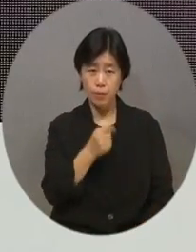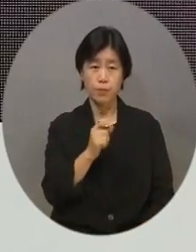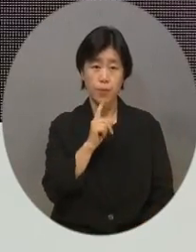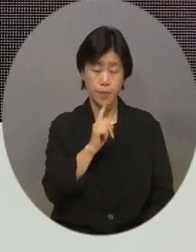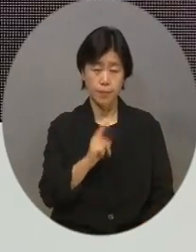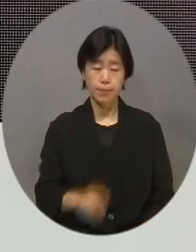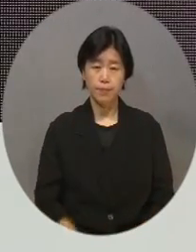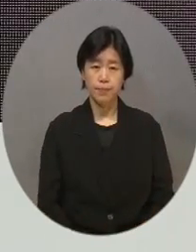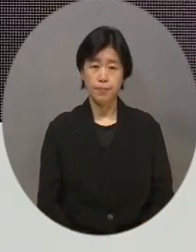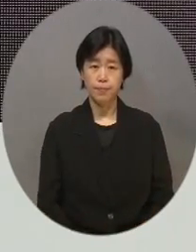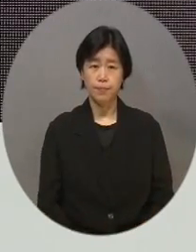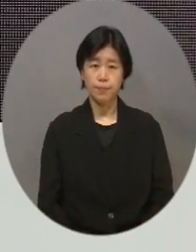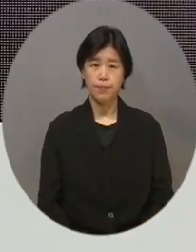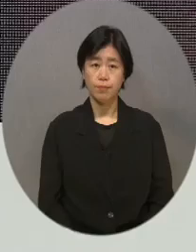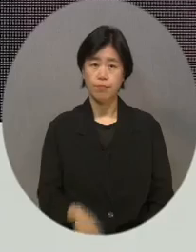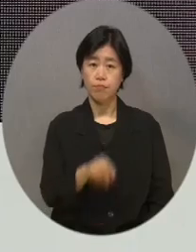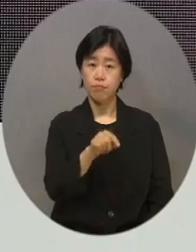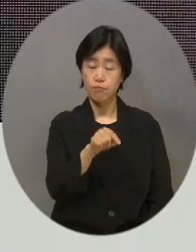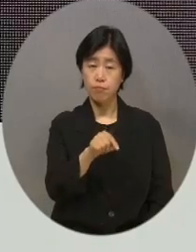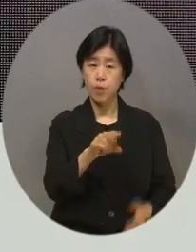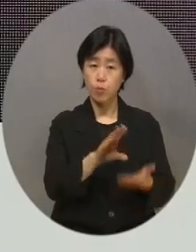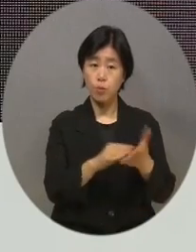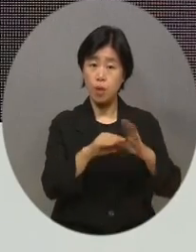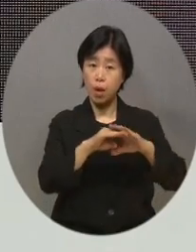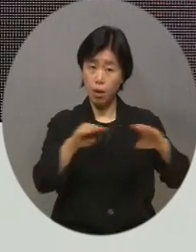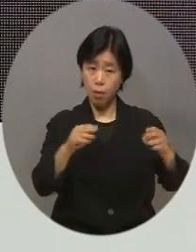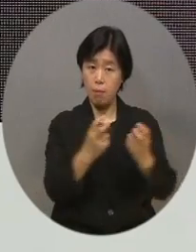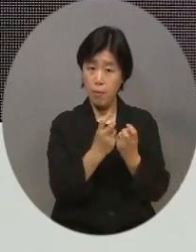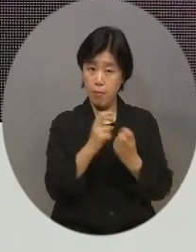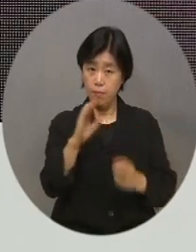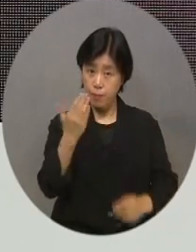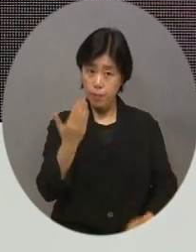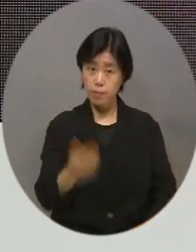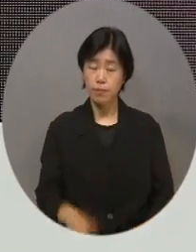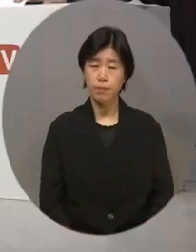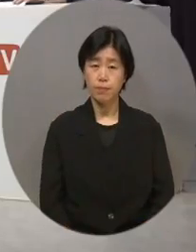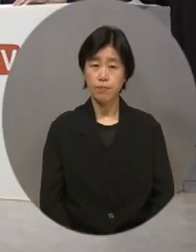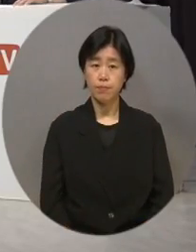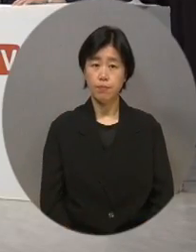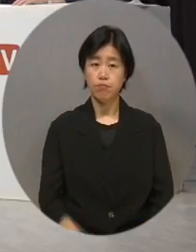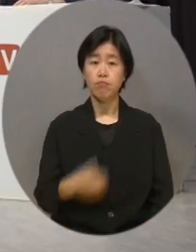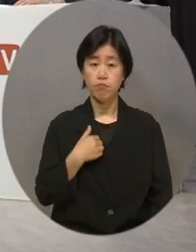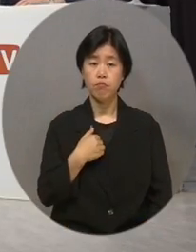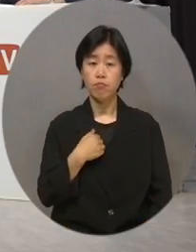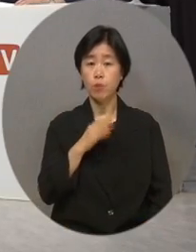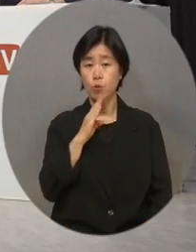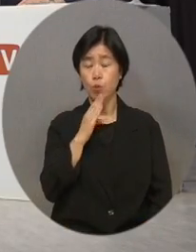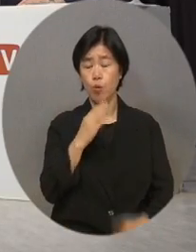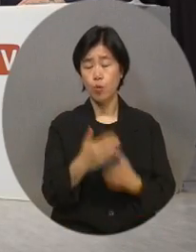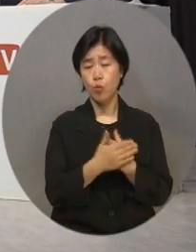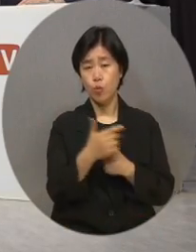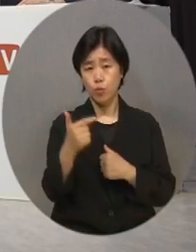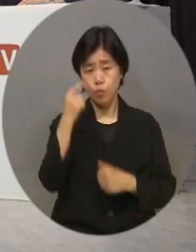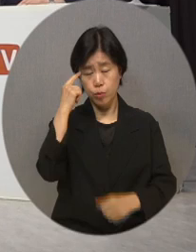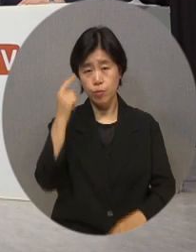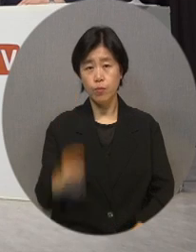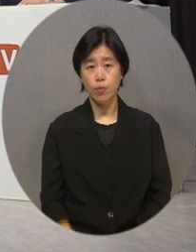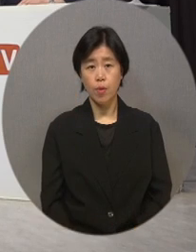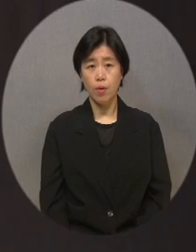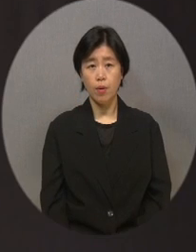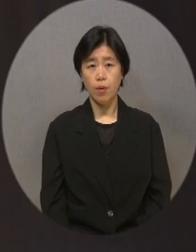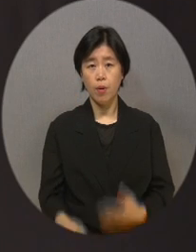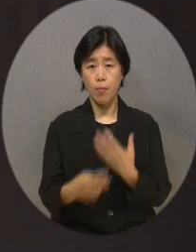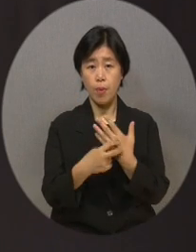그게 경기 북부 지역의 의료의 공백을 해소할 수 있겠습니까? 당연히 저는 뭐 큰 도움이 된다고 봅니다. 병상 1,400개